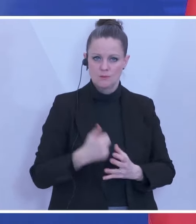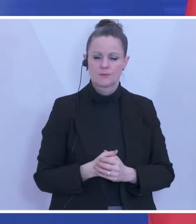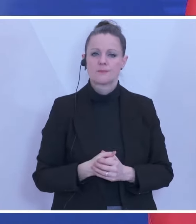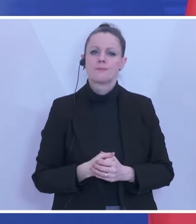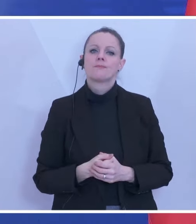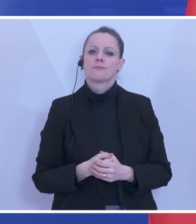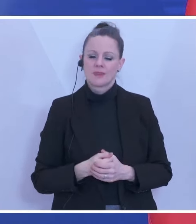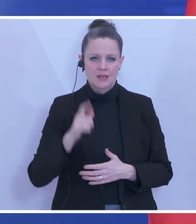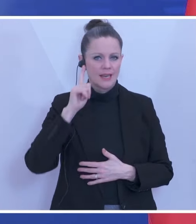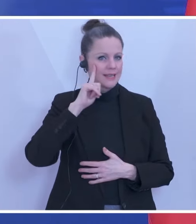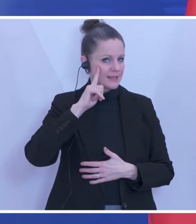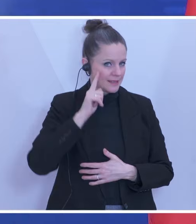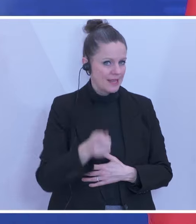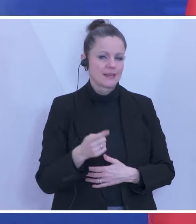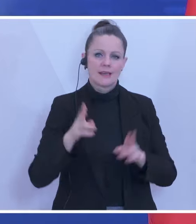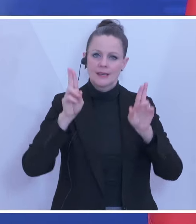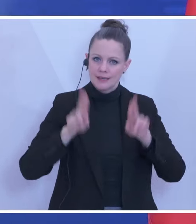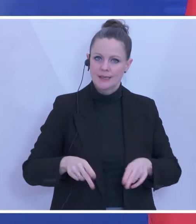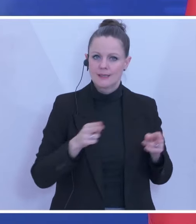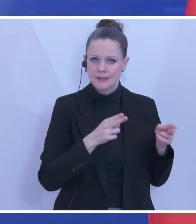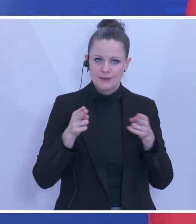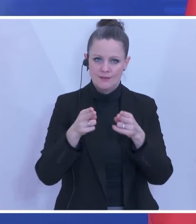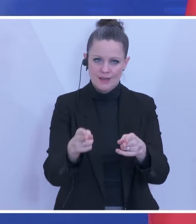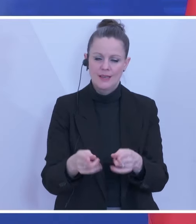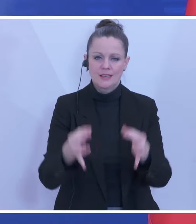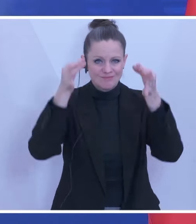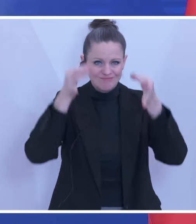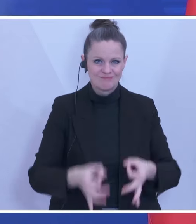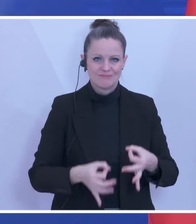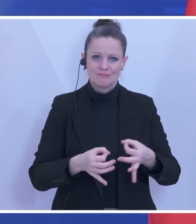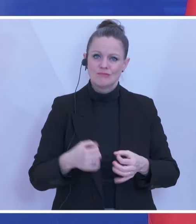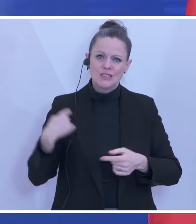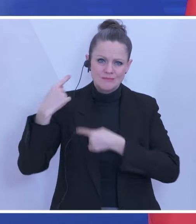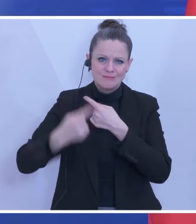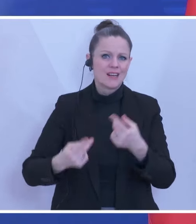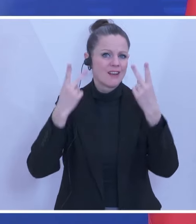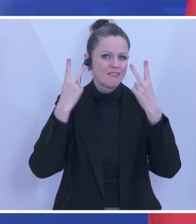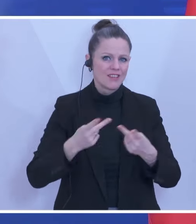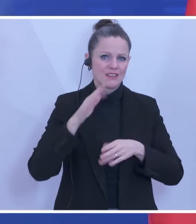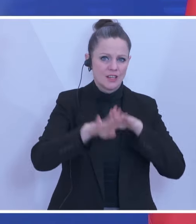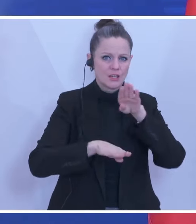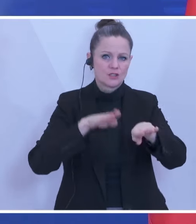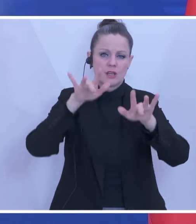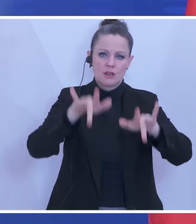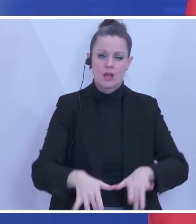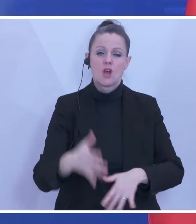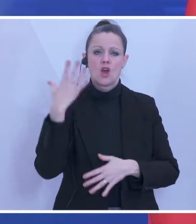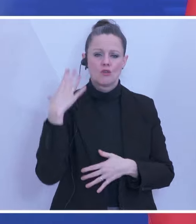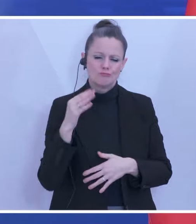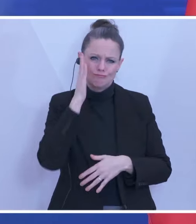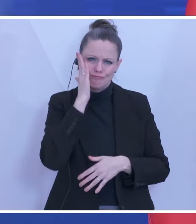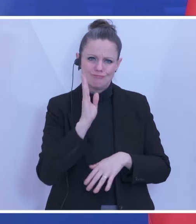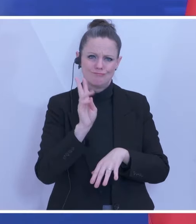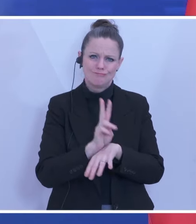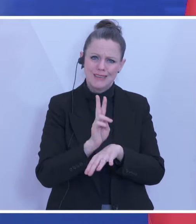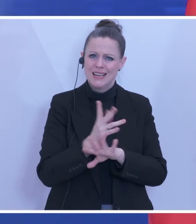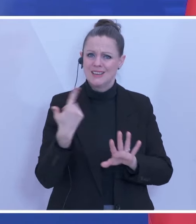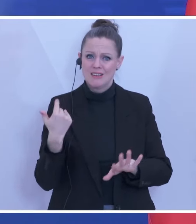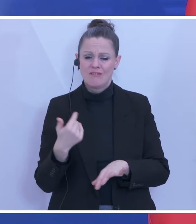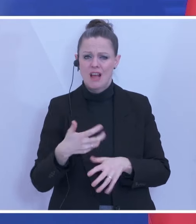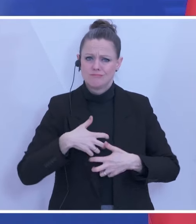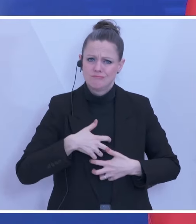denke, dass das der richtige Weg ist, dass wir hier wirklich einen historischen Schritt gehen. Bitte noch einmal um Nachsicht, bei allen, die sich geärgert haben, dass